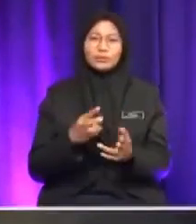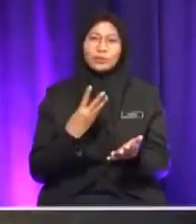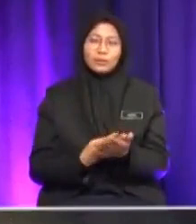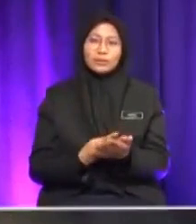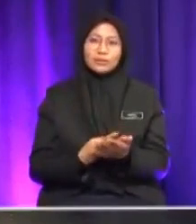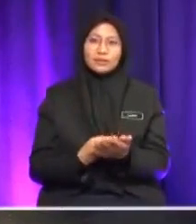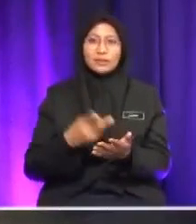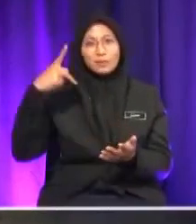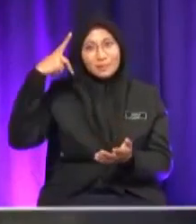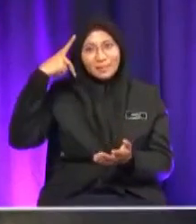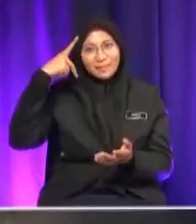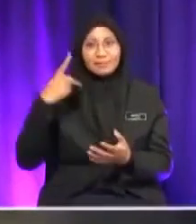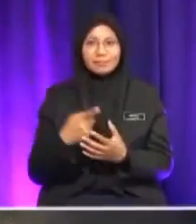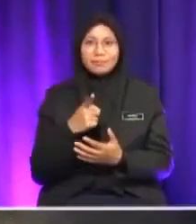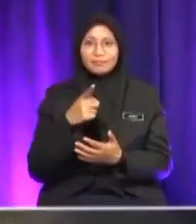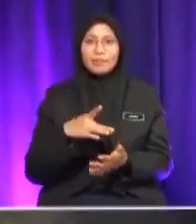anda?